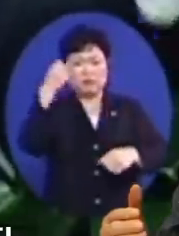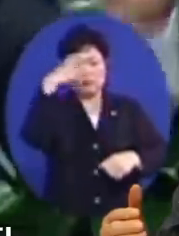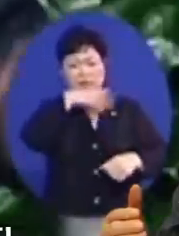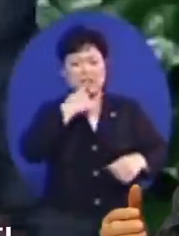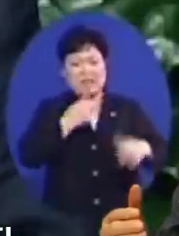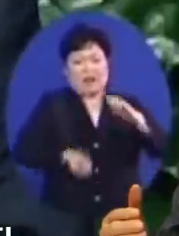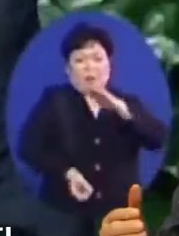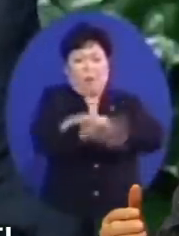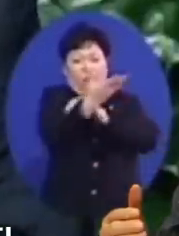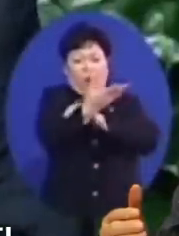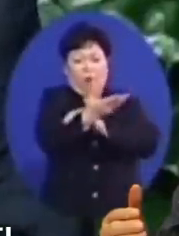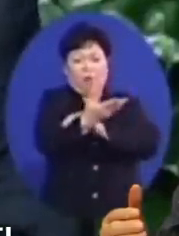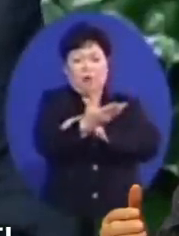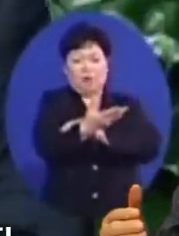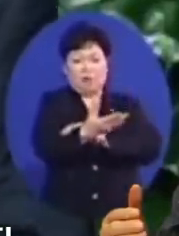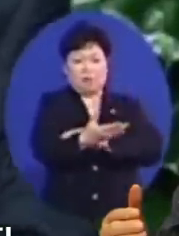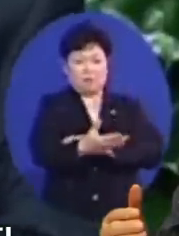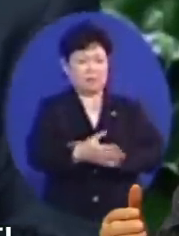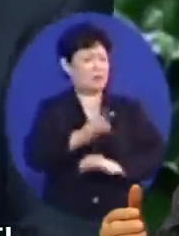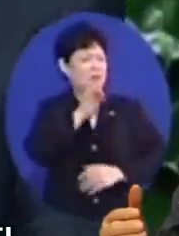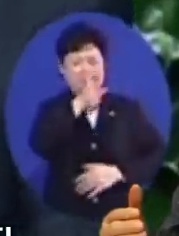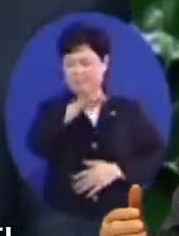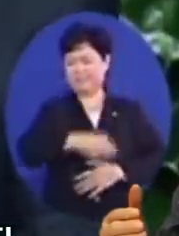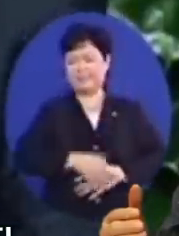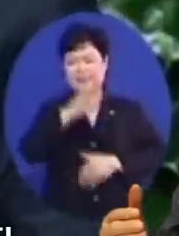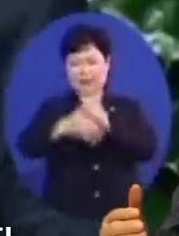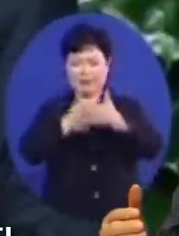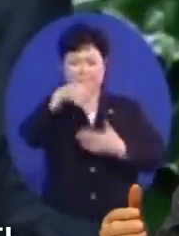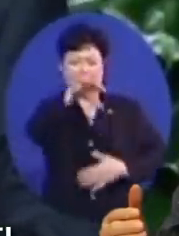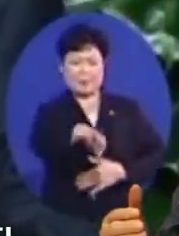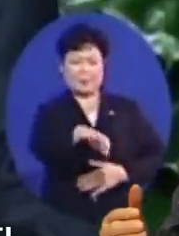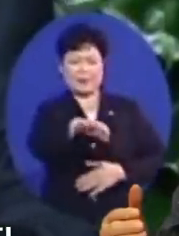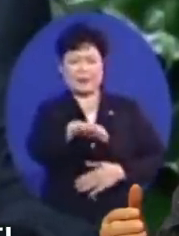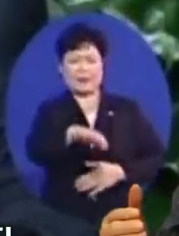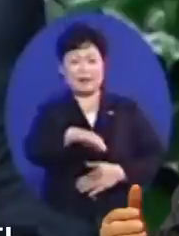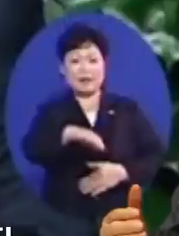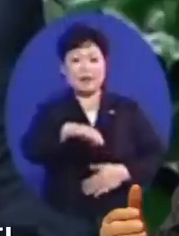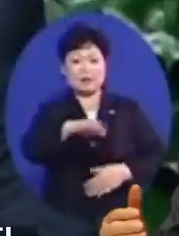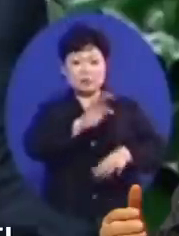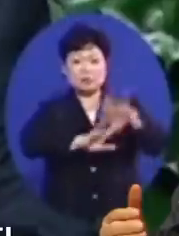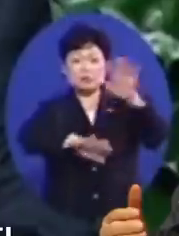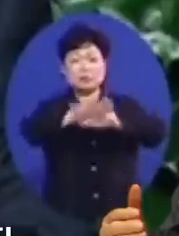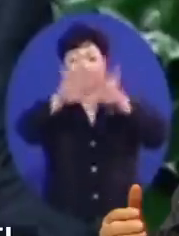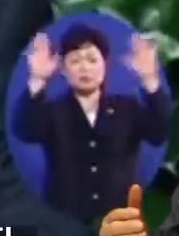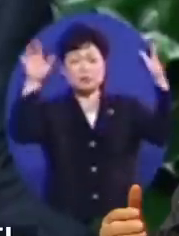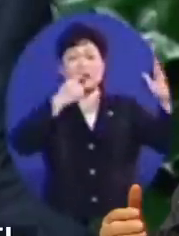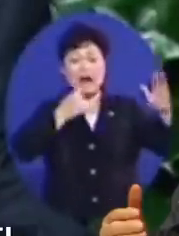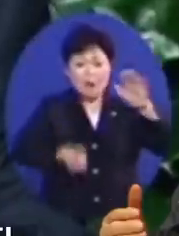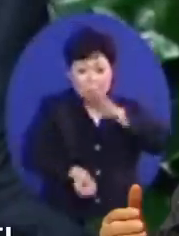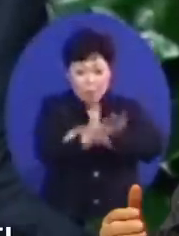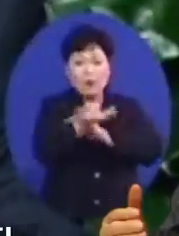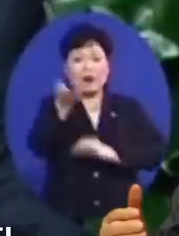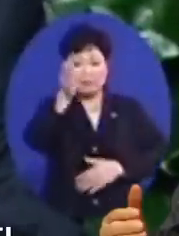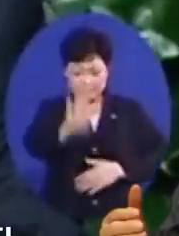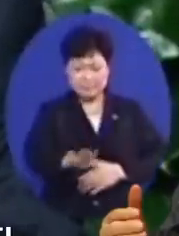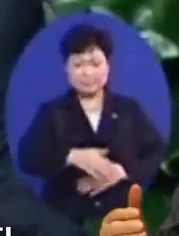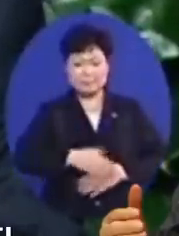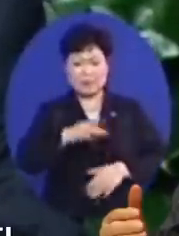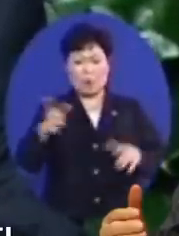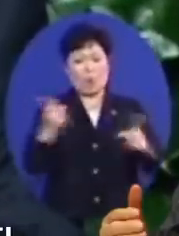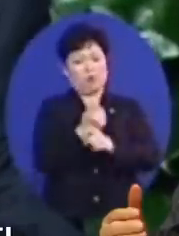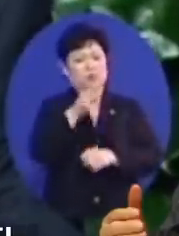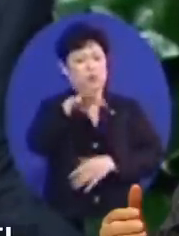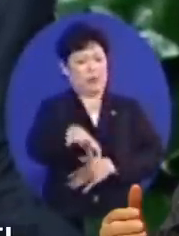들고 가면 안 되는 것입니다. 하나님 앞에 두 손 들고 항복하지만은 우리의 원수들 앞에서 두 손